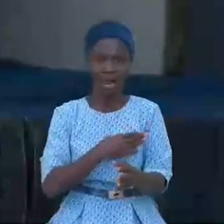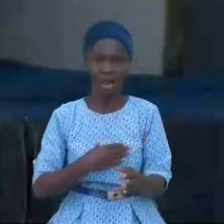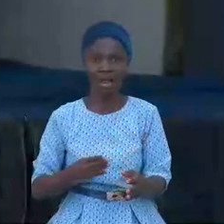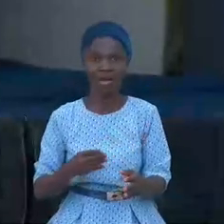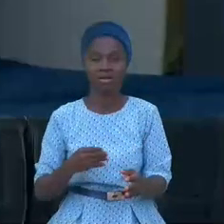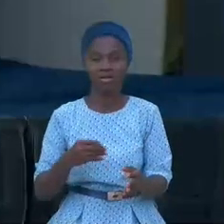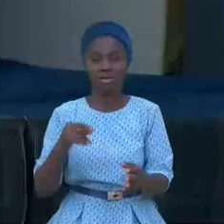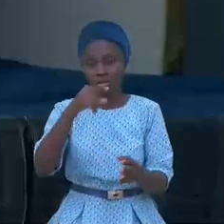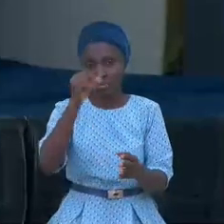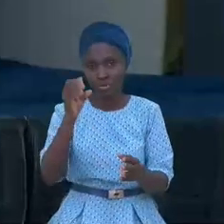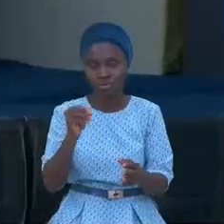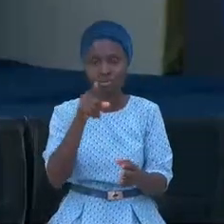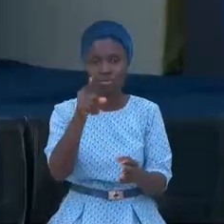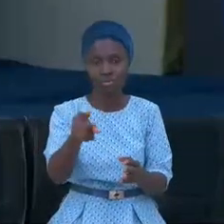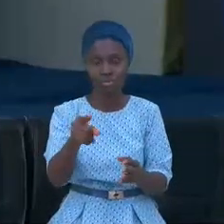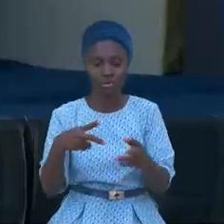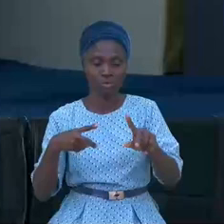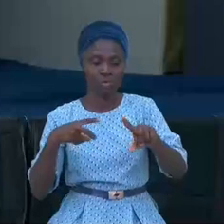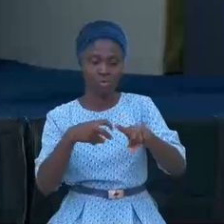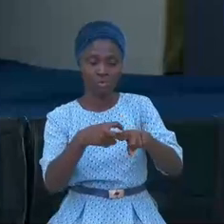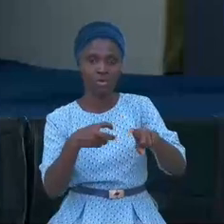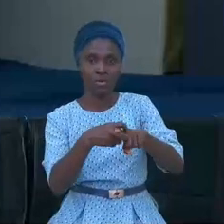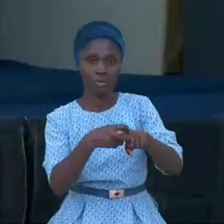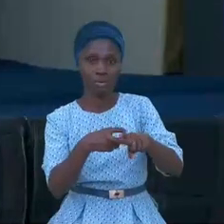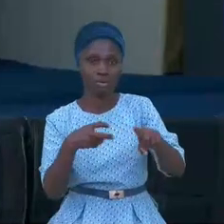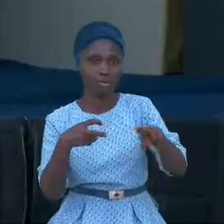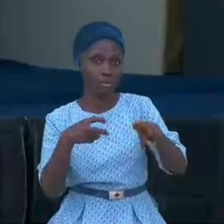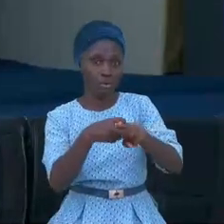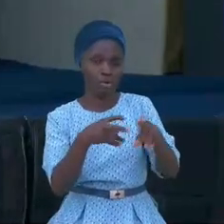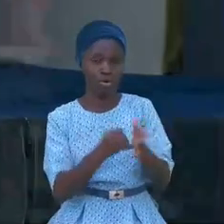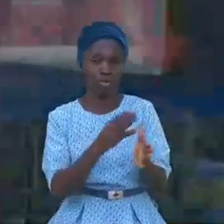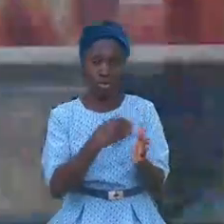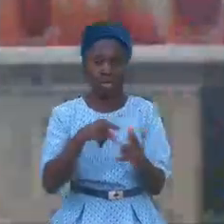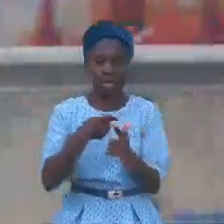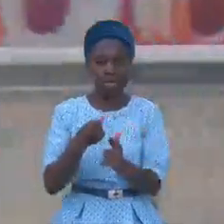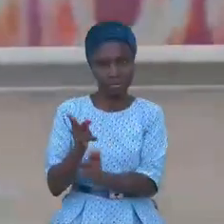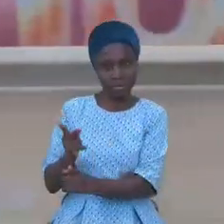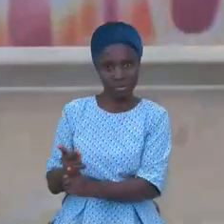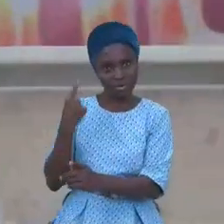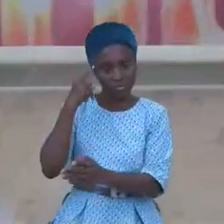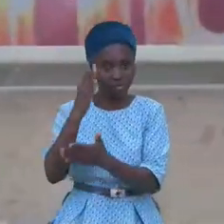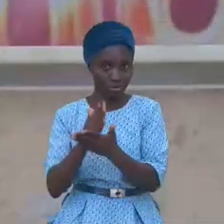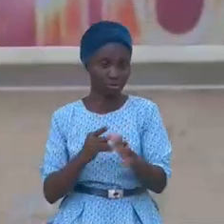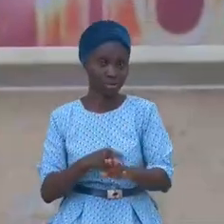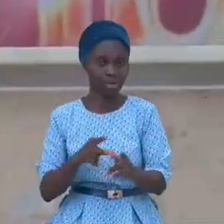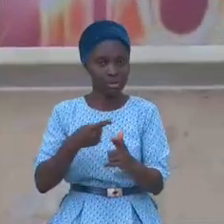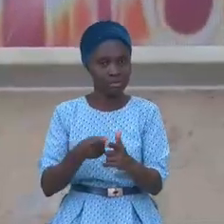tu branches et tu laisses ça pendant quelques moments, après avoir laissé pour quelques temps.